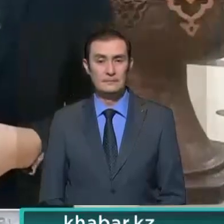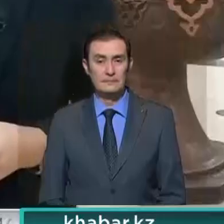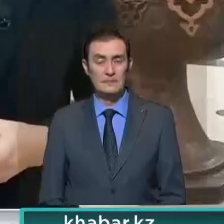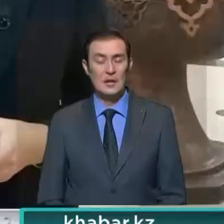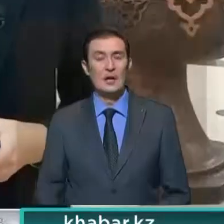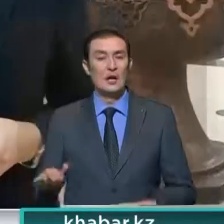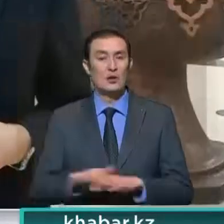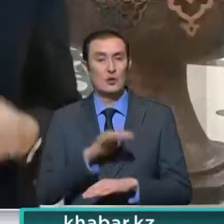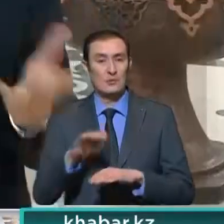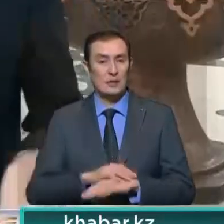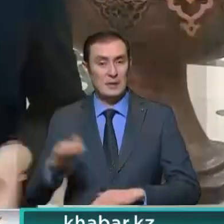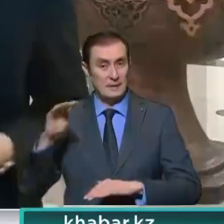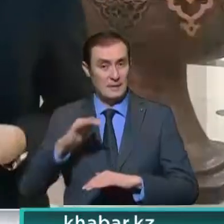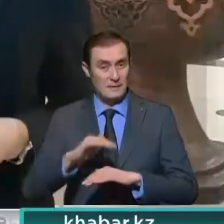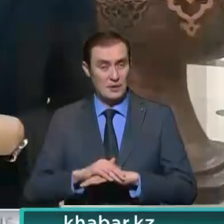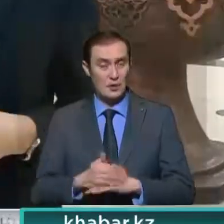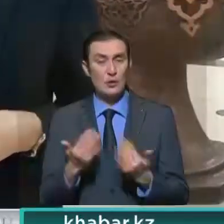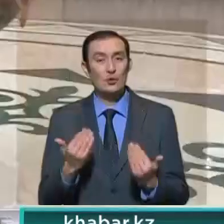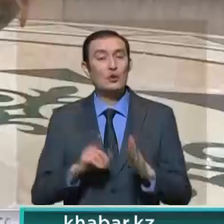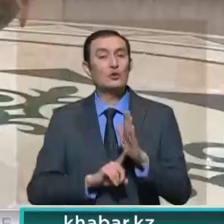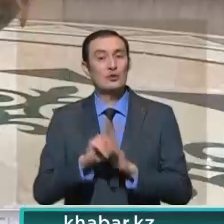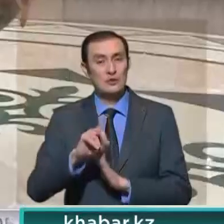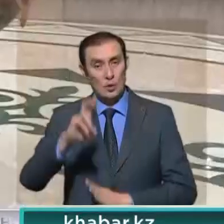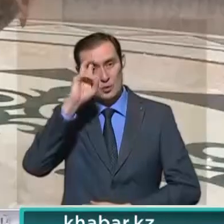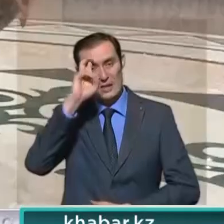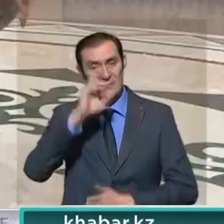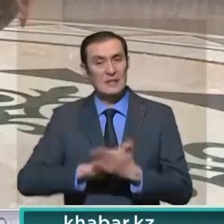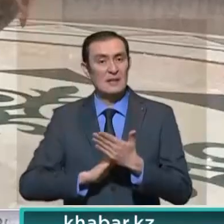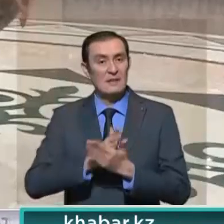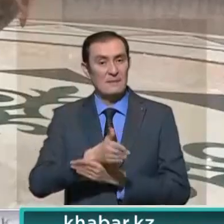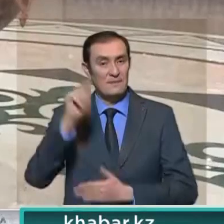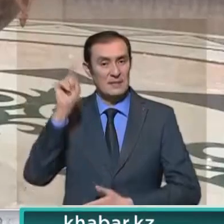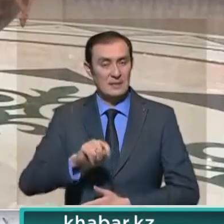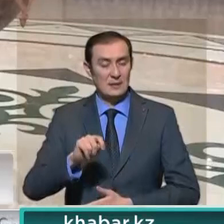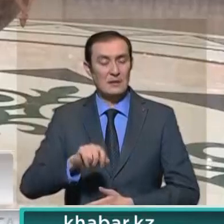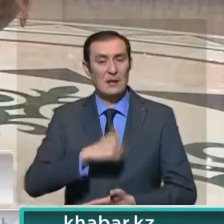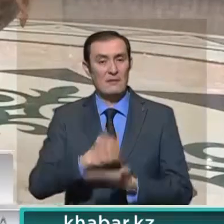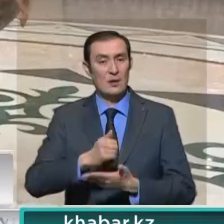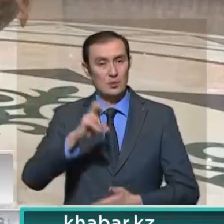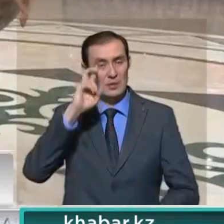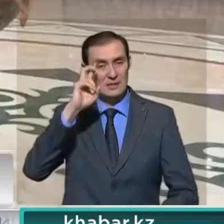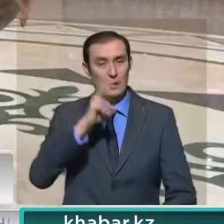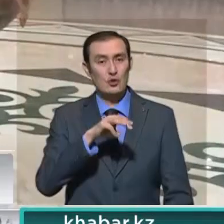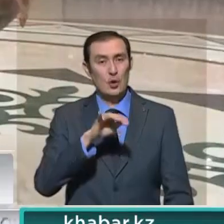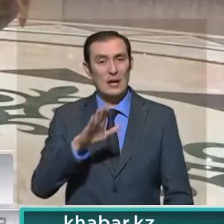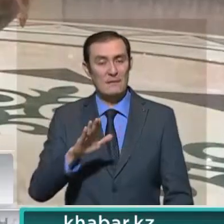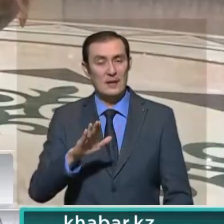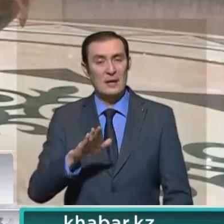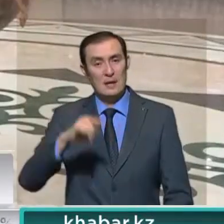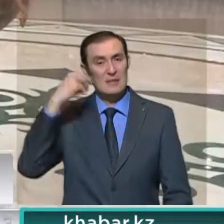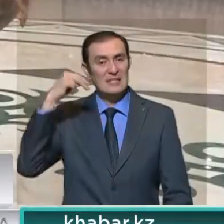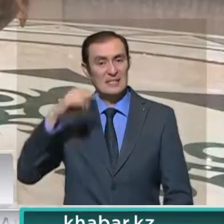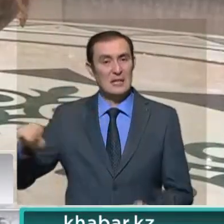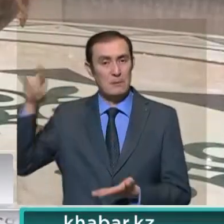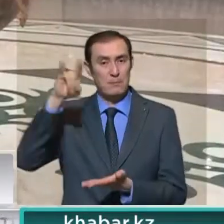Добрый вечер Лаура буквально только что начался государственный визит касым-жомарт Тукаева в Узбекистан Президентский борт